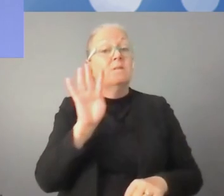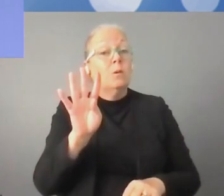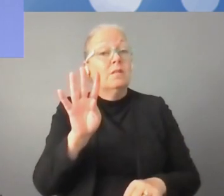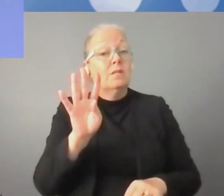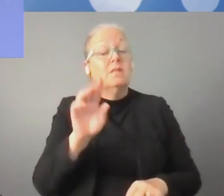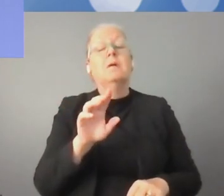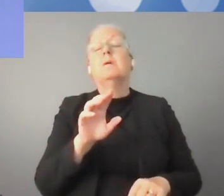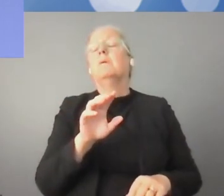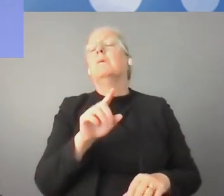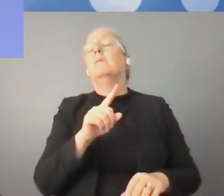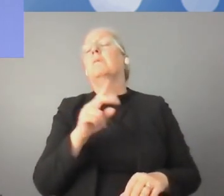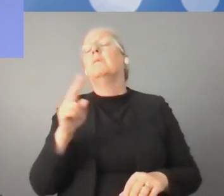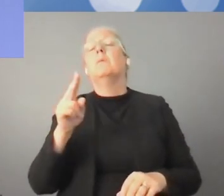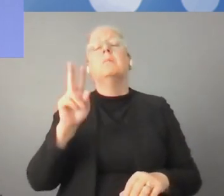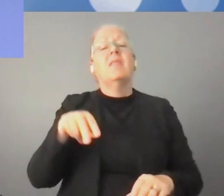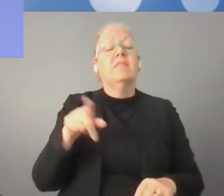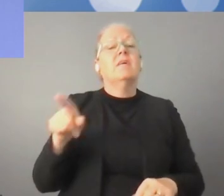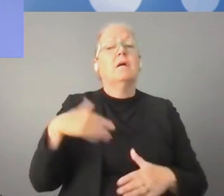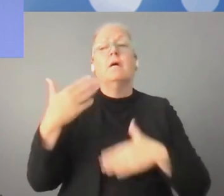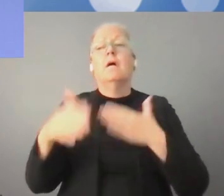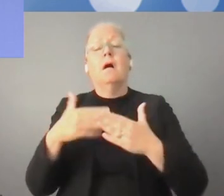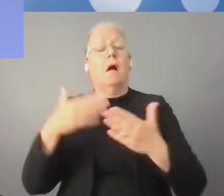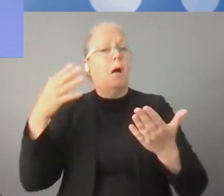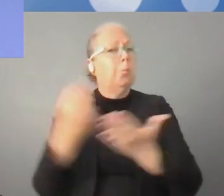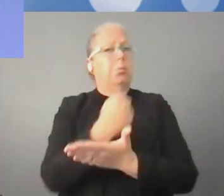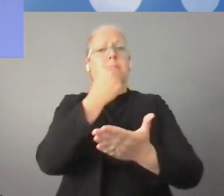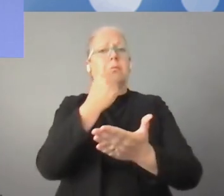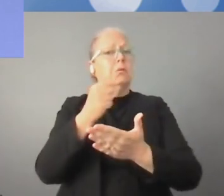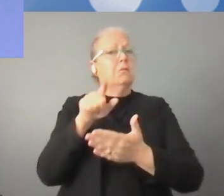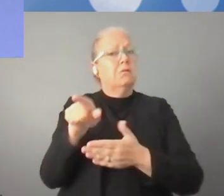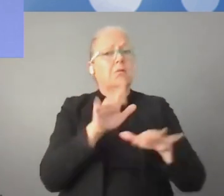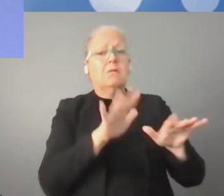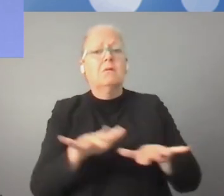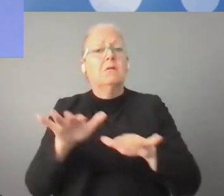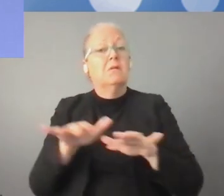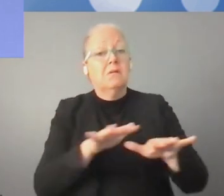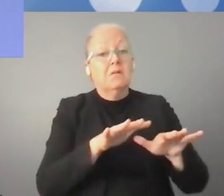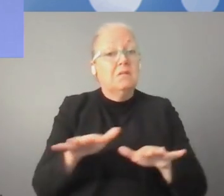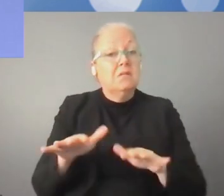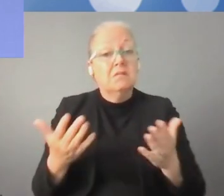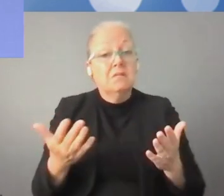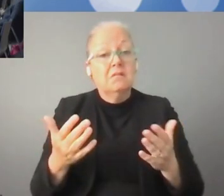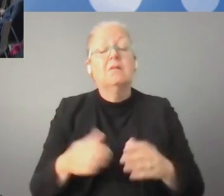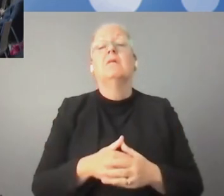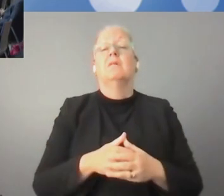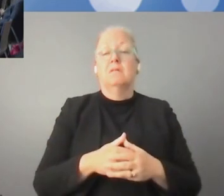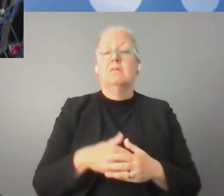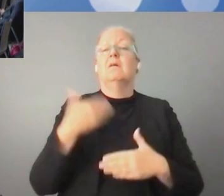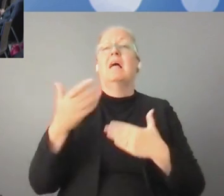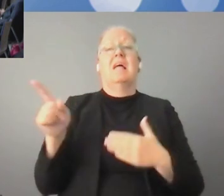作曲家。但是他同时也是一个企业家和发言者。他